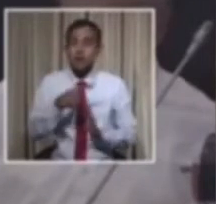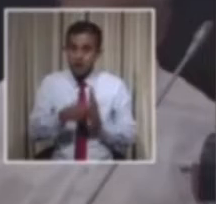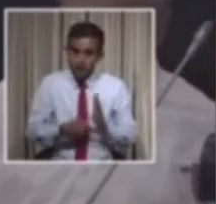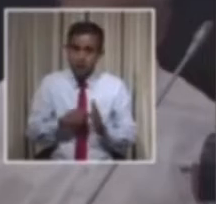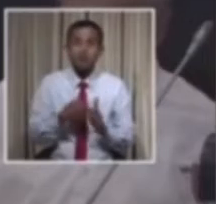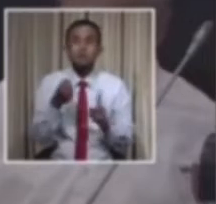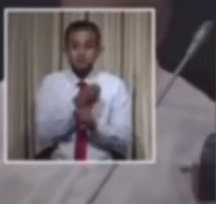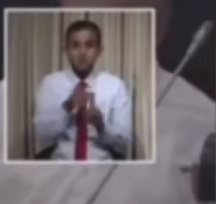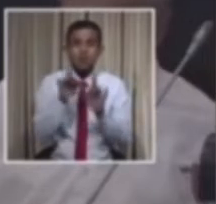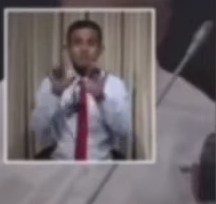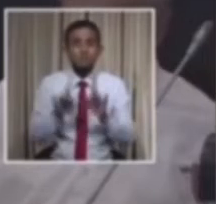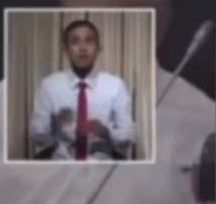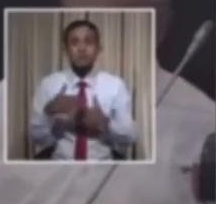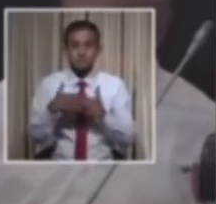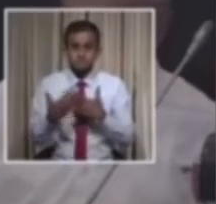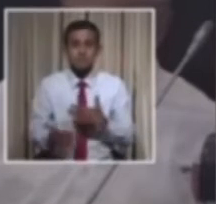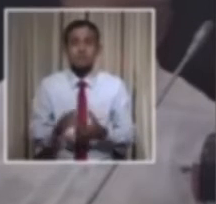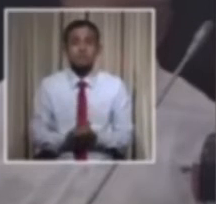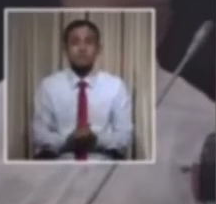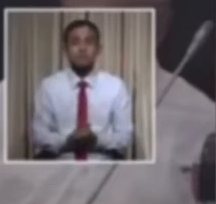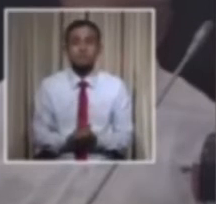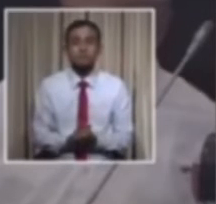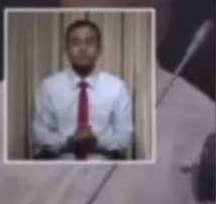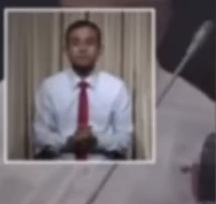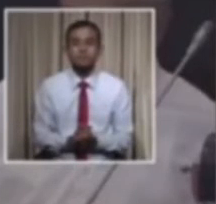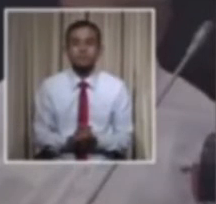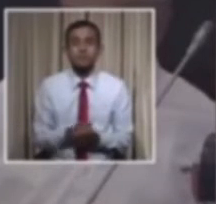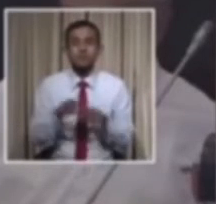மஹிந்த ராஜபக்சே தெரிவித்துள்ளார். நேற்று இடம்பெற்ற